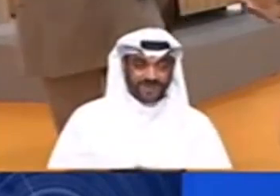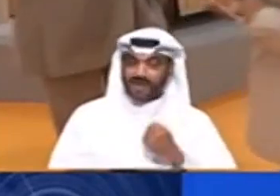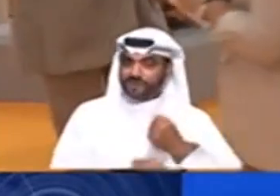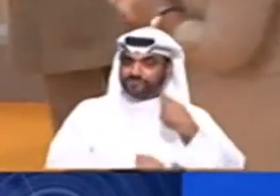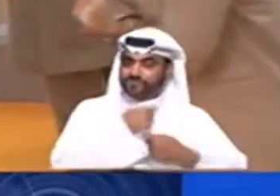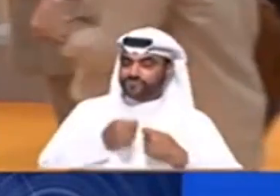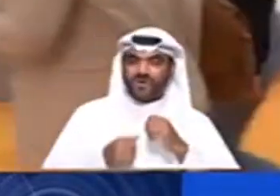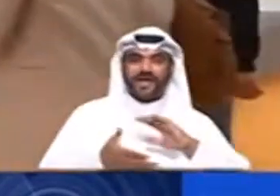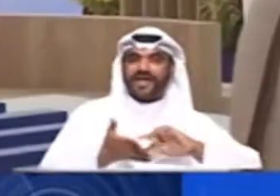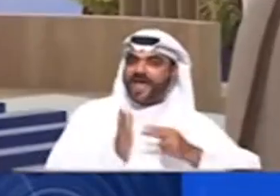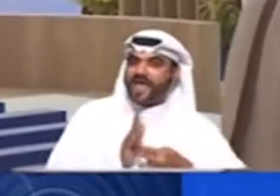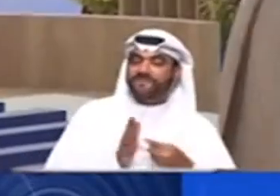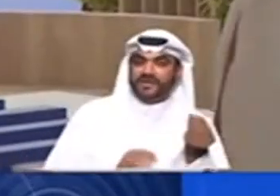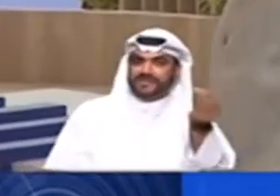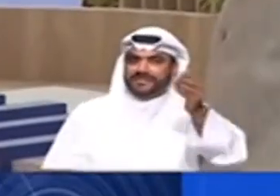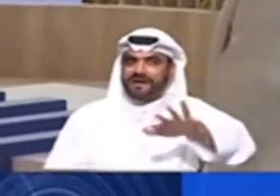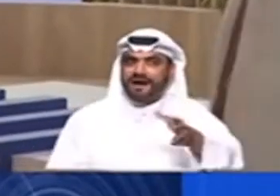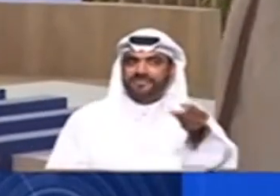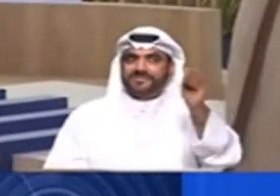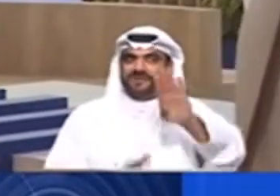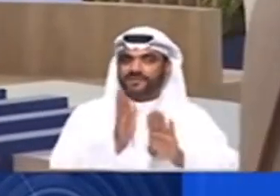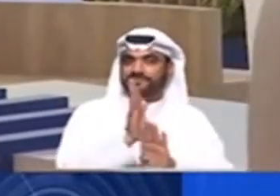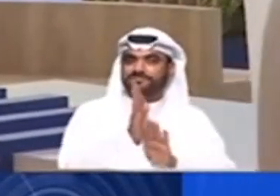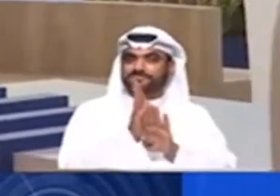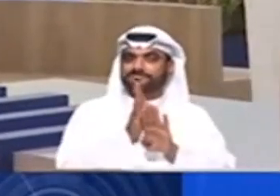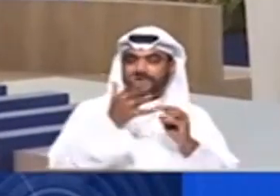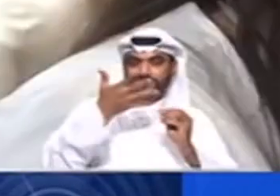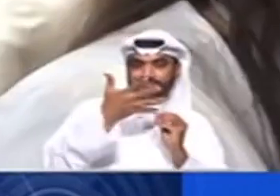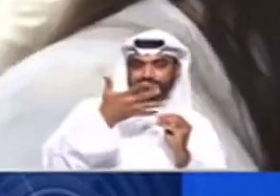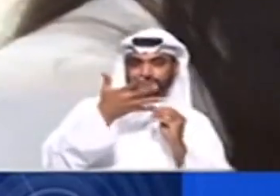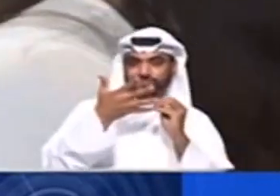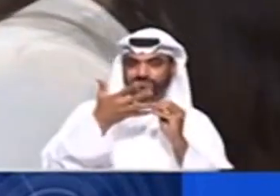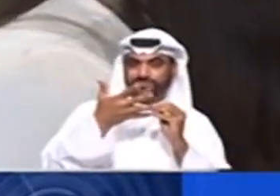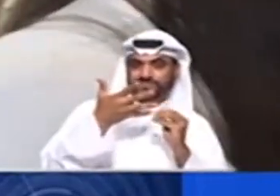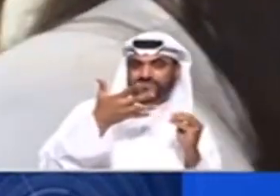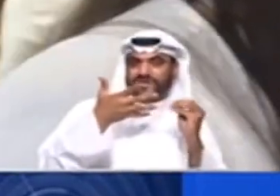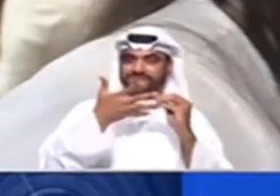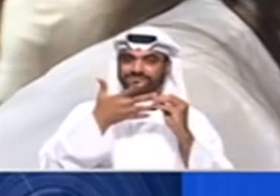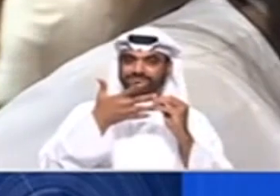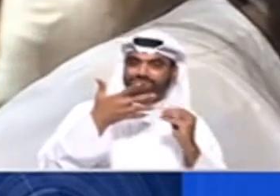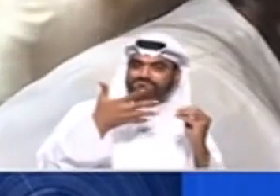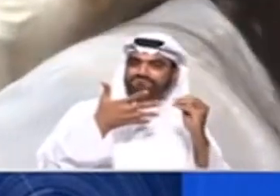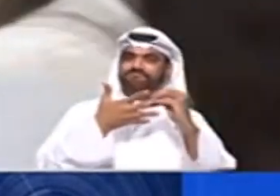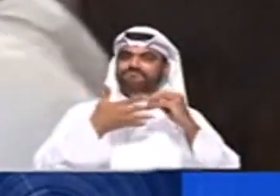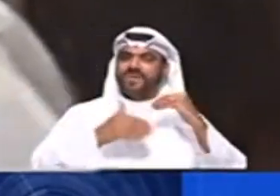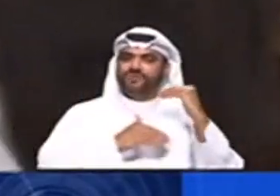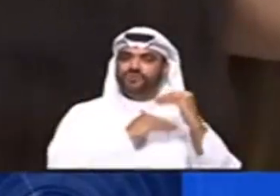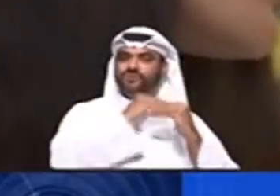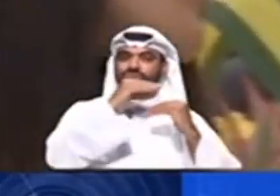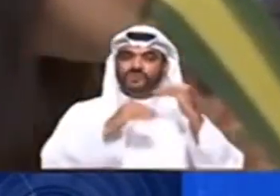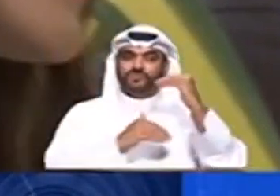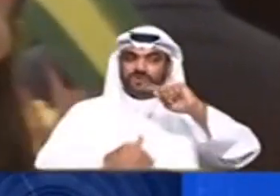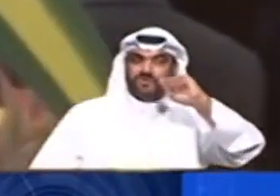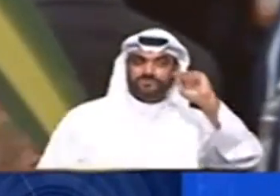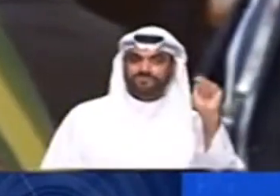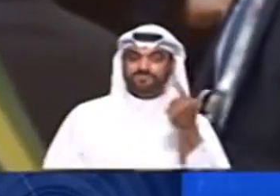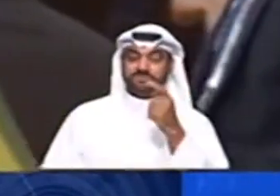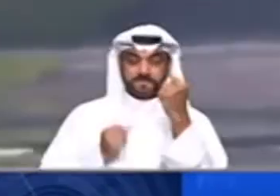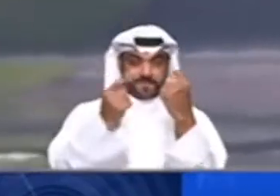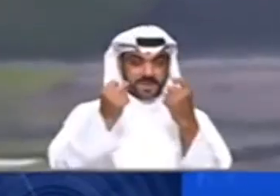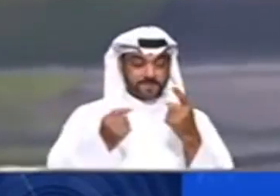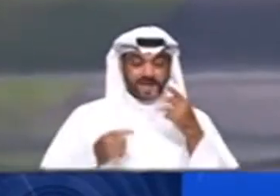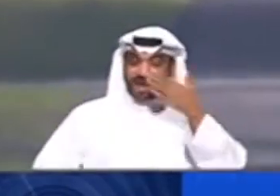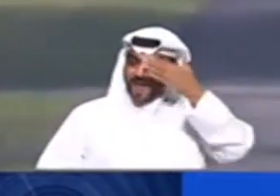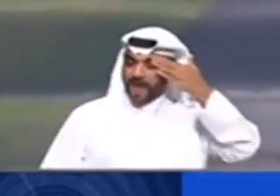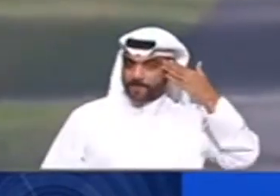منهم لتحقيق المزيد من التقدم في شتى معايير الأداء المتوقعة من شركات الطيران العالمية بكفاءة ومهنية عالية.